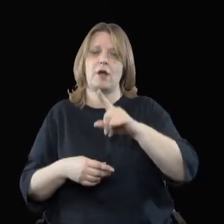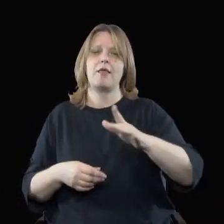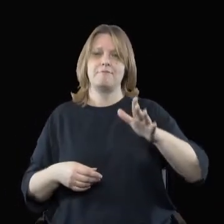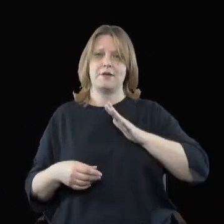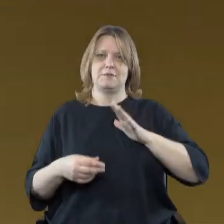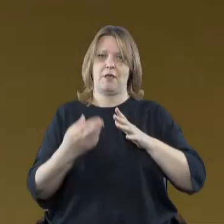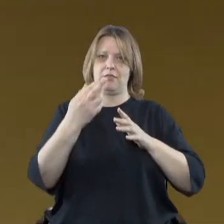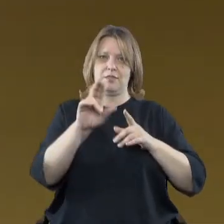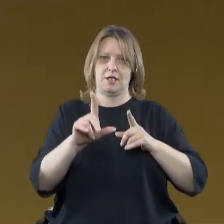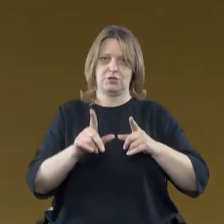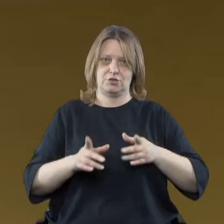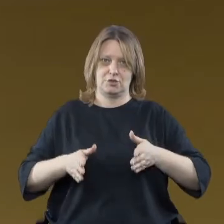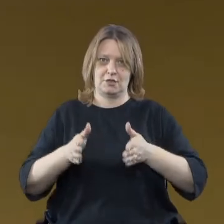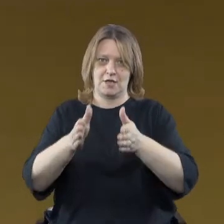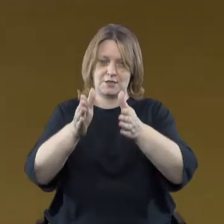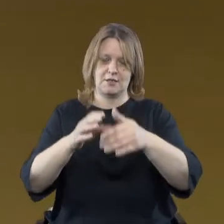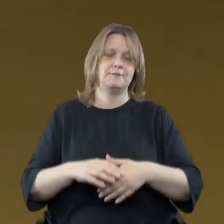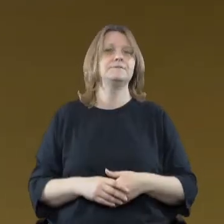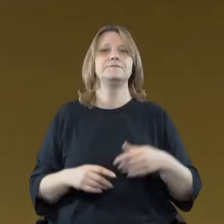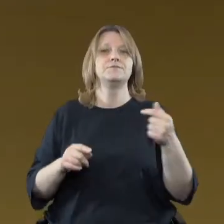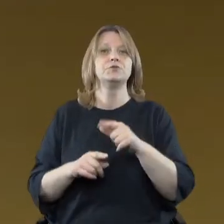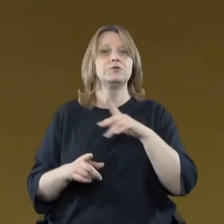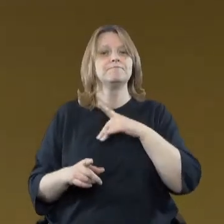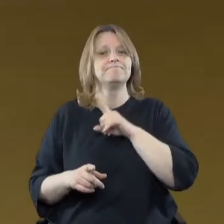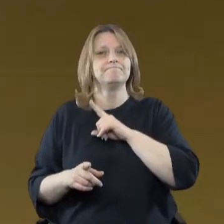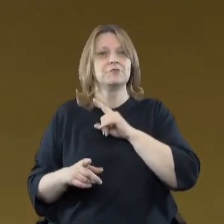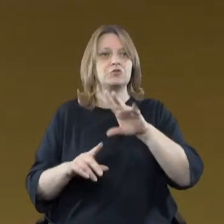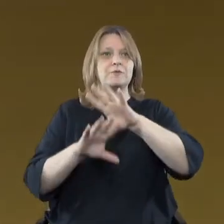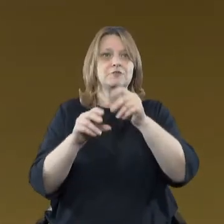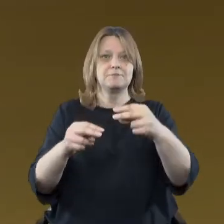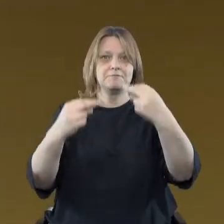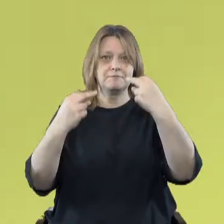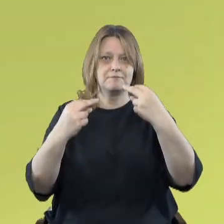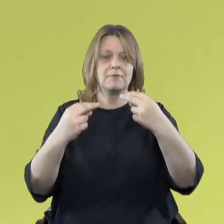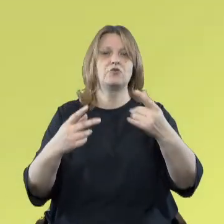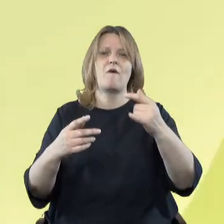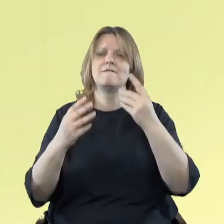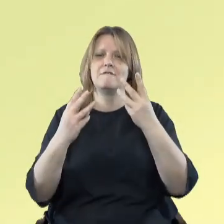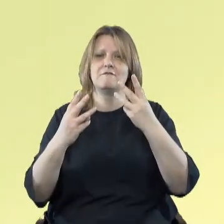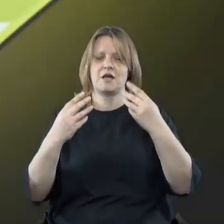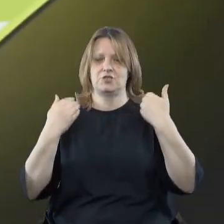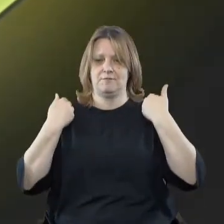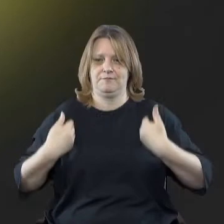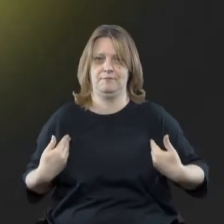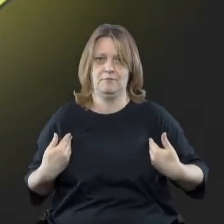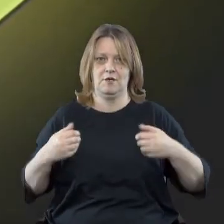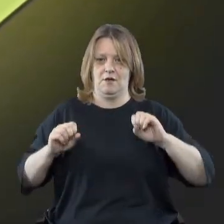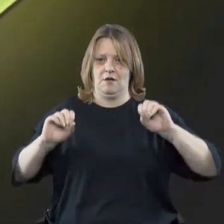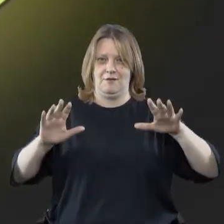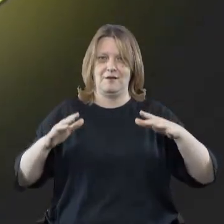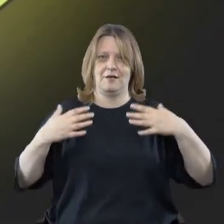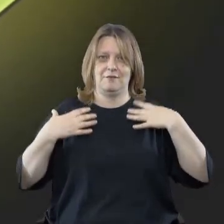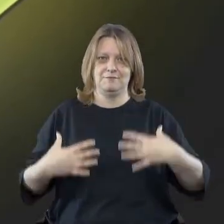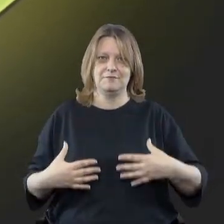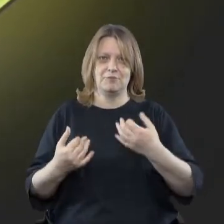jezdni. Musimy także zadbać o naszą widoczność i tutaj niezbędne jest używanie odblasków. Nie tylko po zmroku, szczególnie że